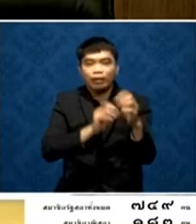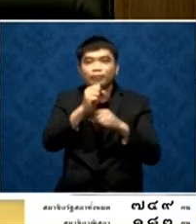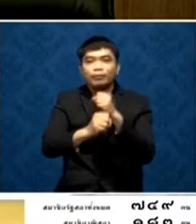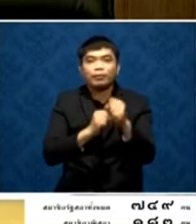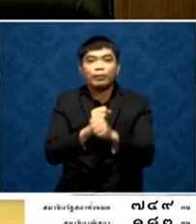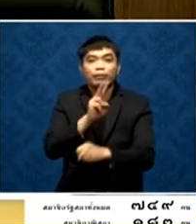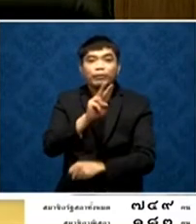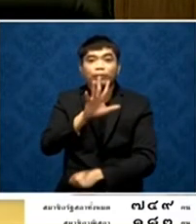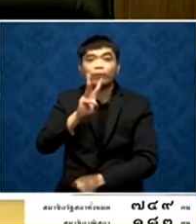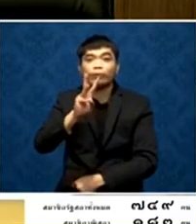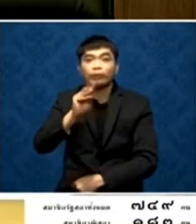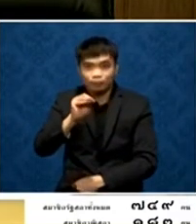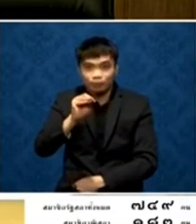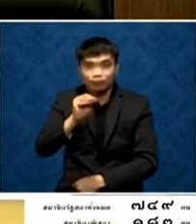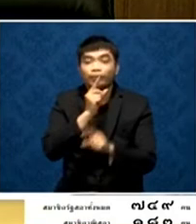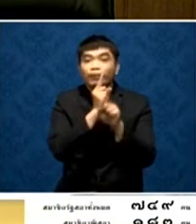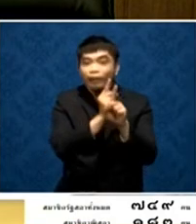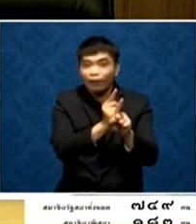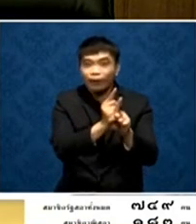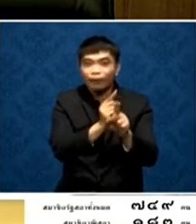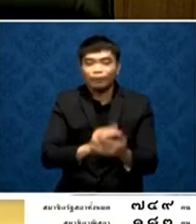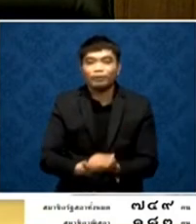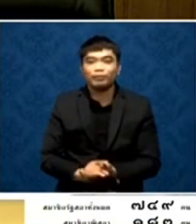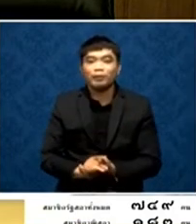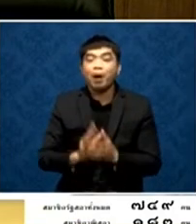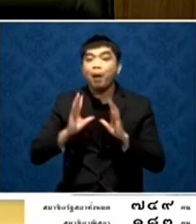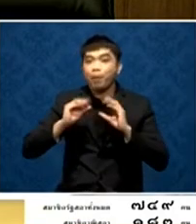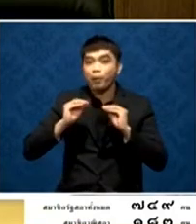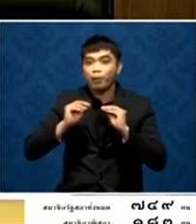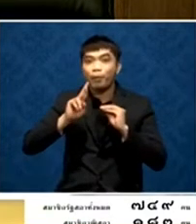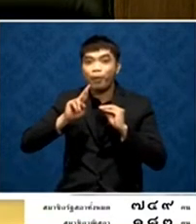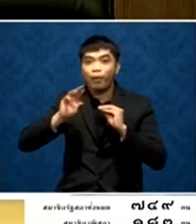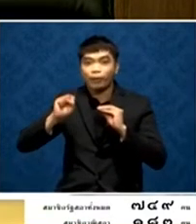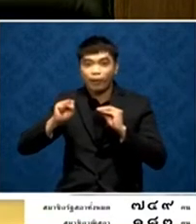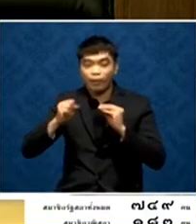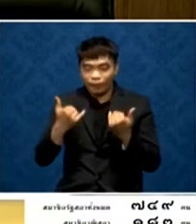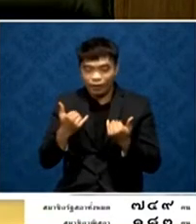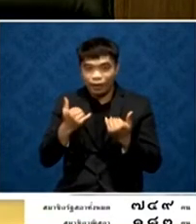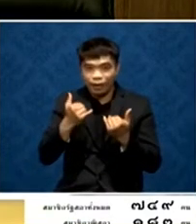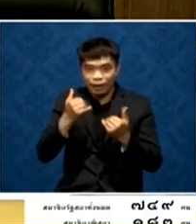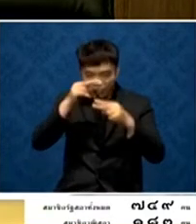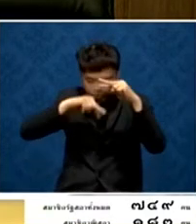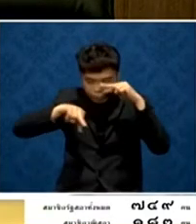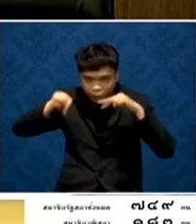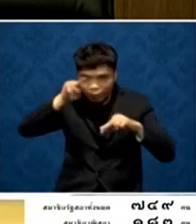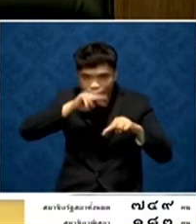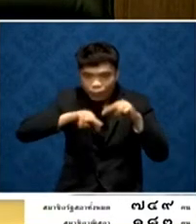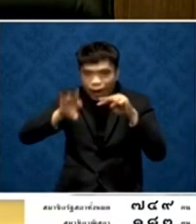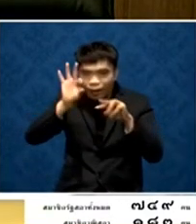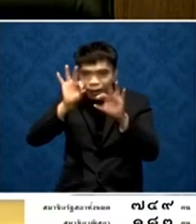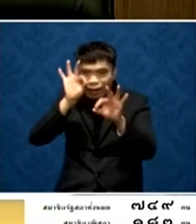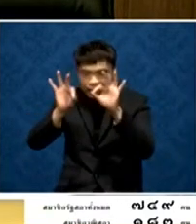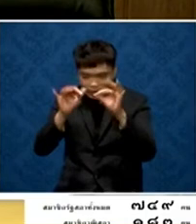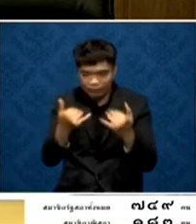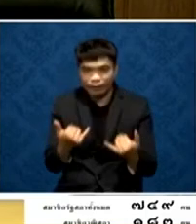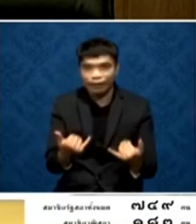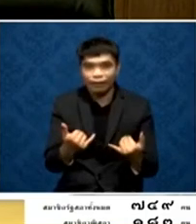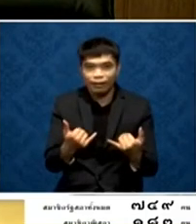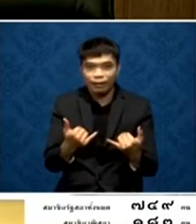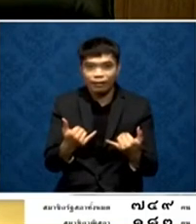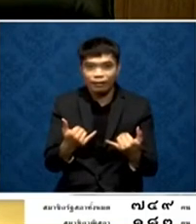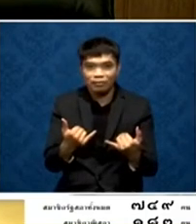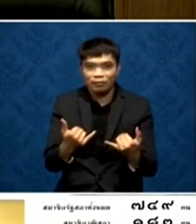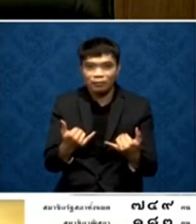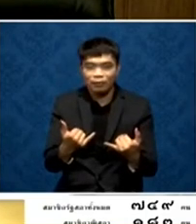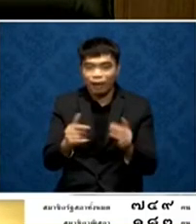ช่อฉนอมเงินใช่ไหม ใช่ แล้ว ก็พอไปยื่นปุ๊บคือถ้าอย่างนั้นกกต.รับเรื่องอันนั้นปปช.ไงปปช.เห็นปุ๊บป